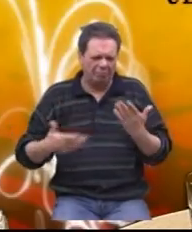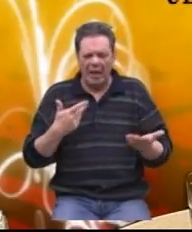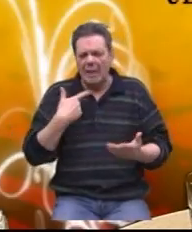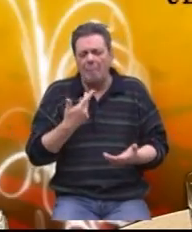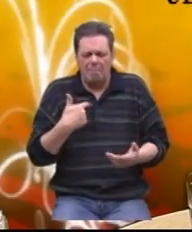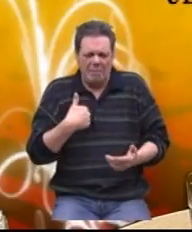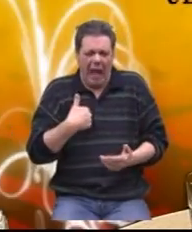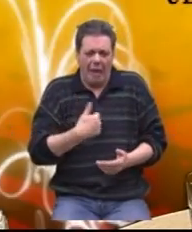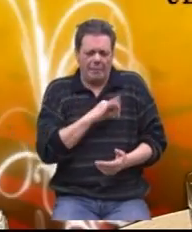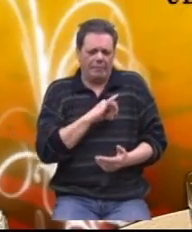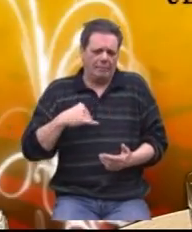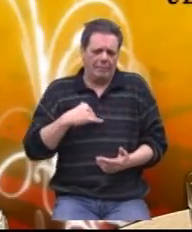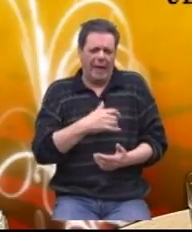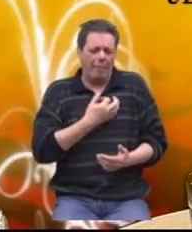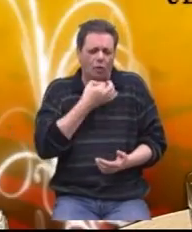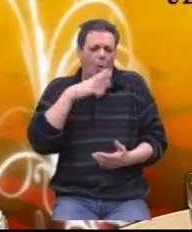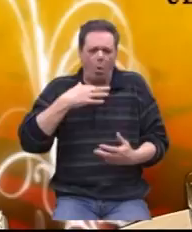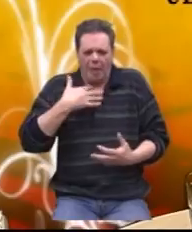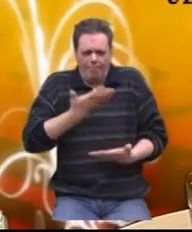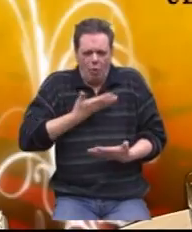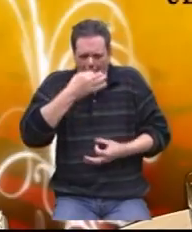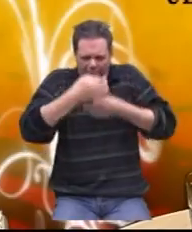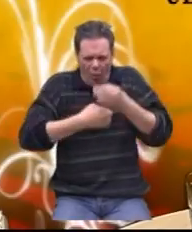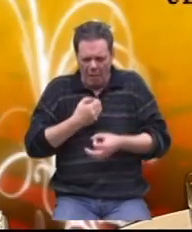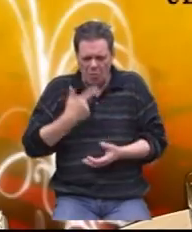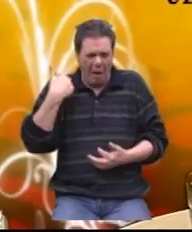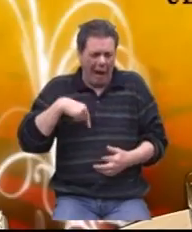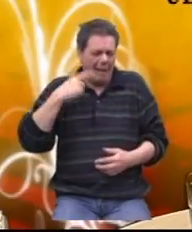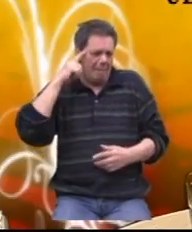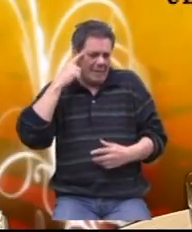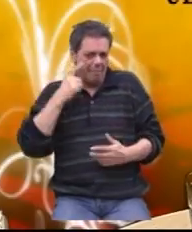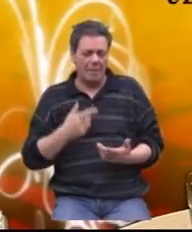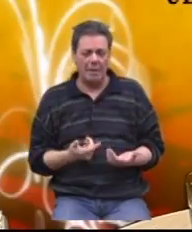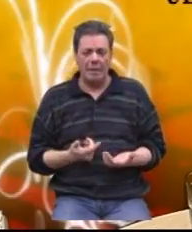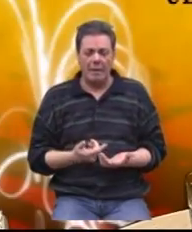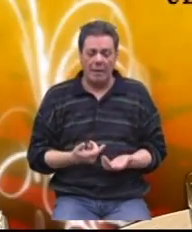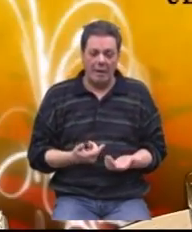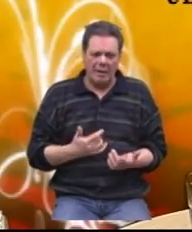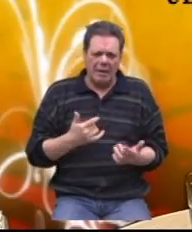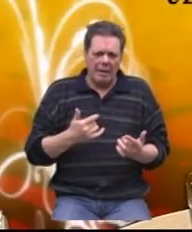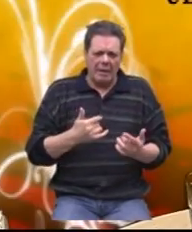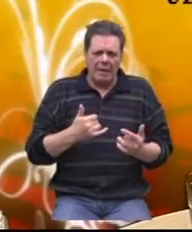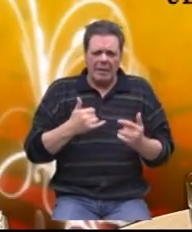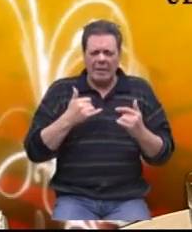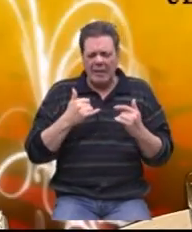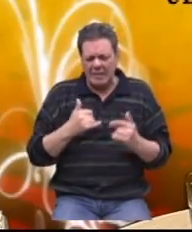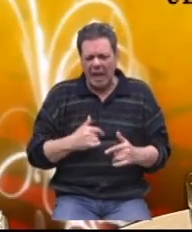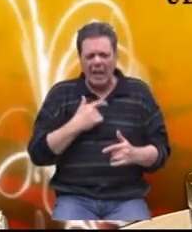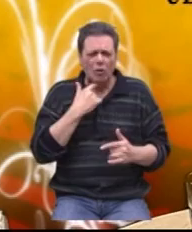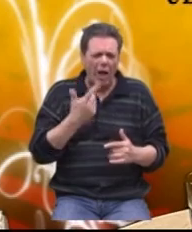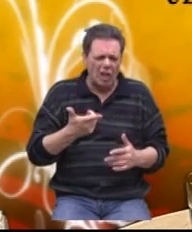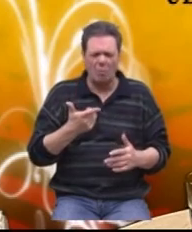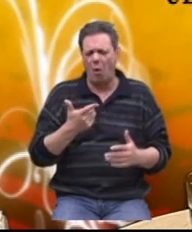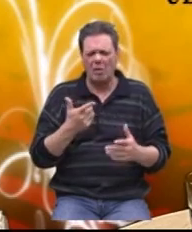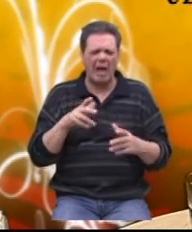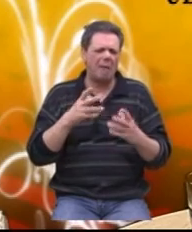i što više informirala. Međutim, uvijek mi se čini, evo i sad kola po e-mailu, nekako pravo na ovo, na ono, nećemo